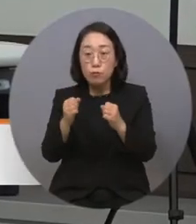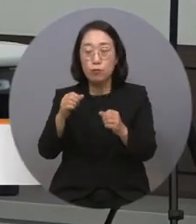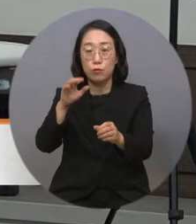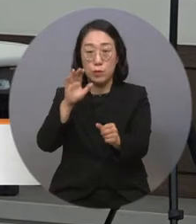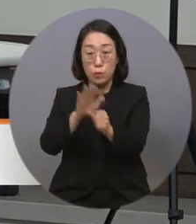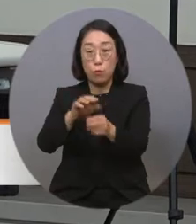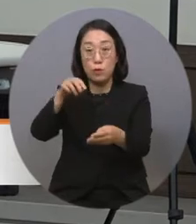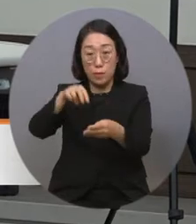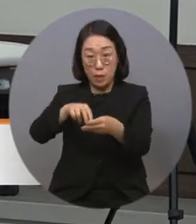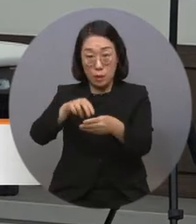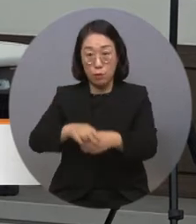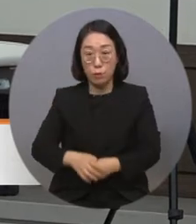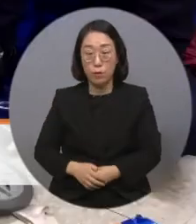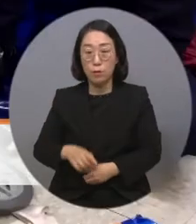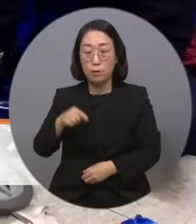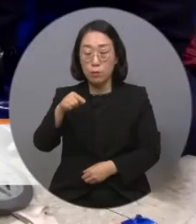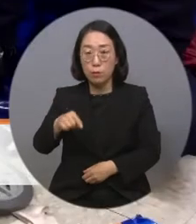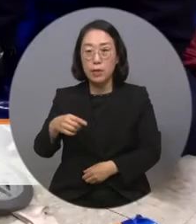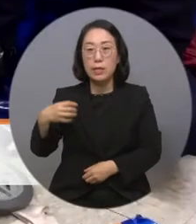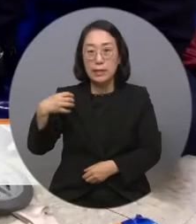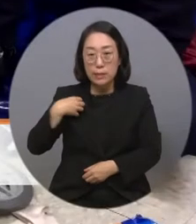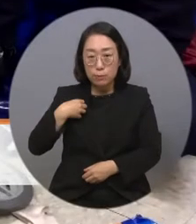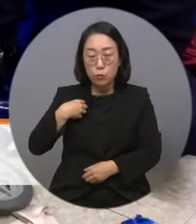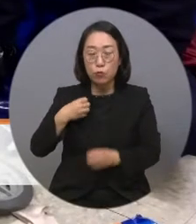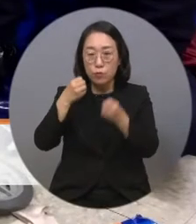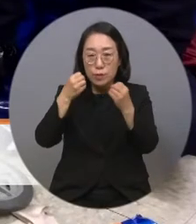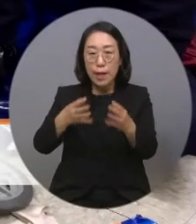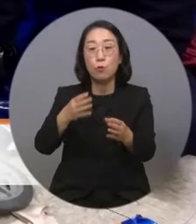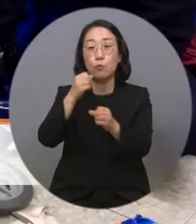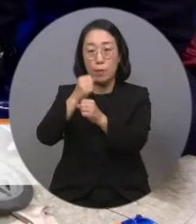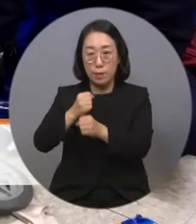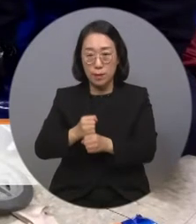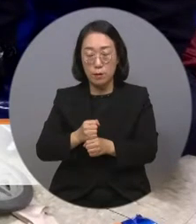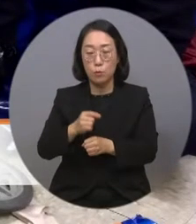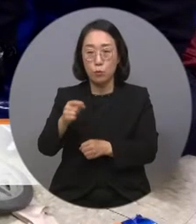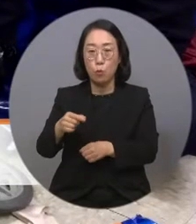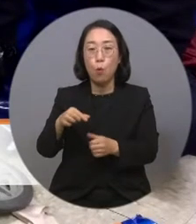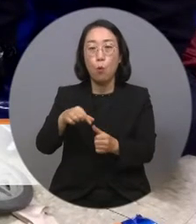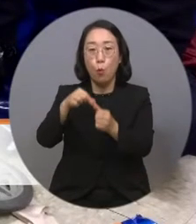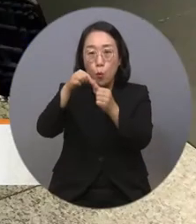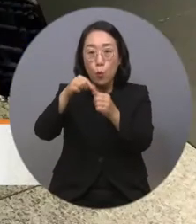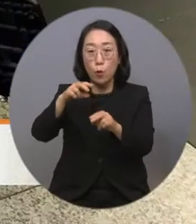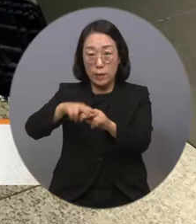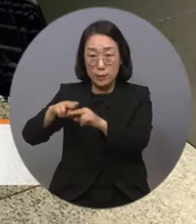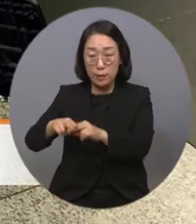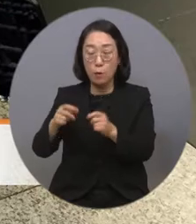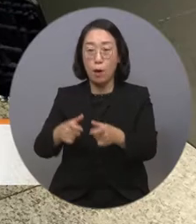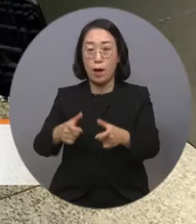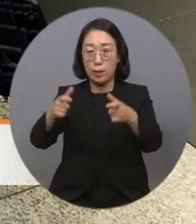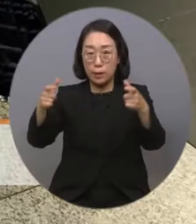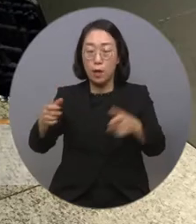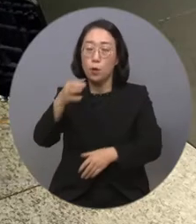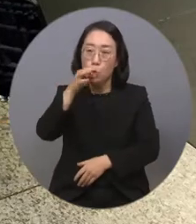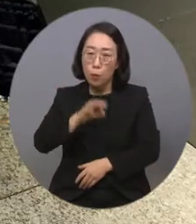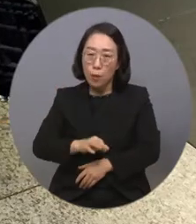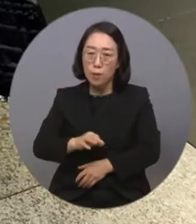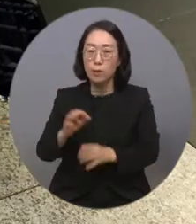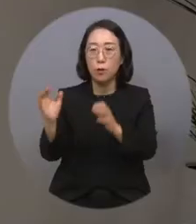경기북부장애인가족지원센터는 휠마스터 직무개발과 훈련을 통한 장애인 고용 확대와 효과를